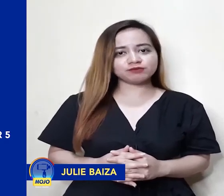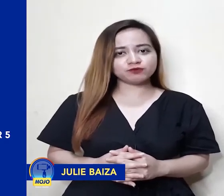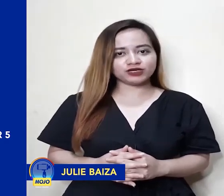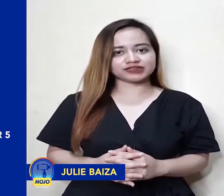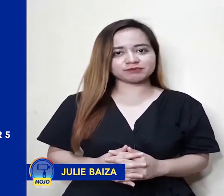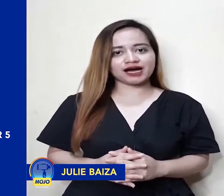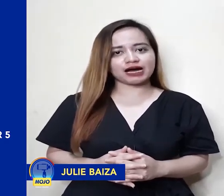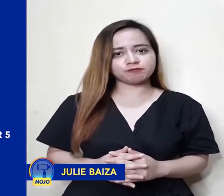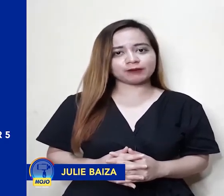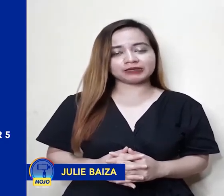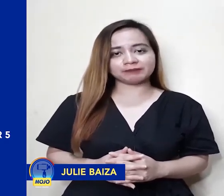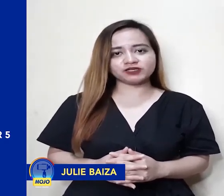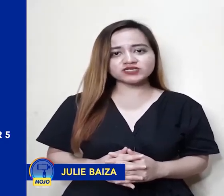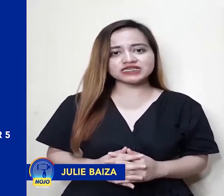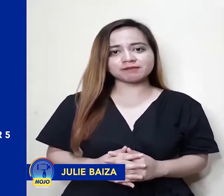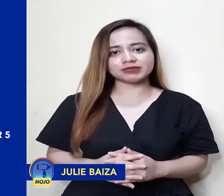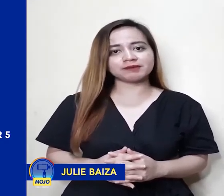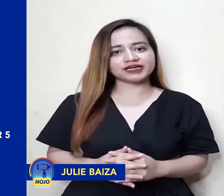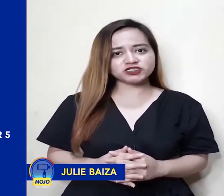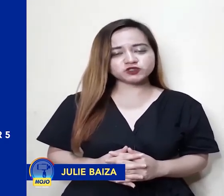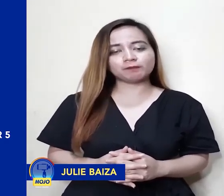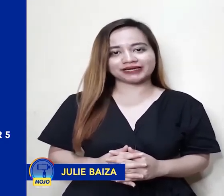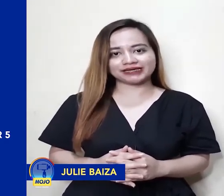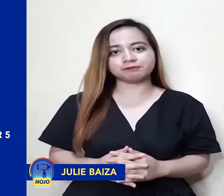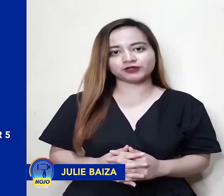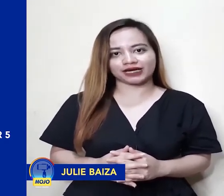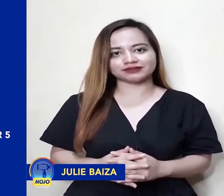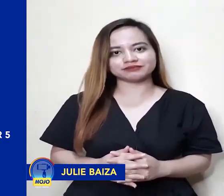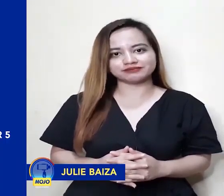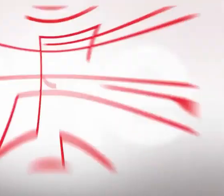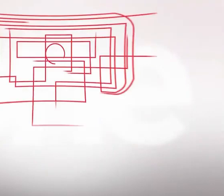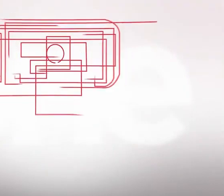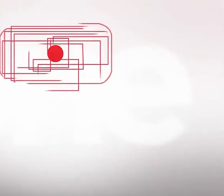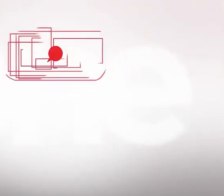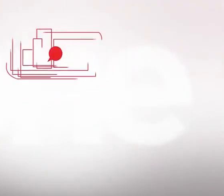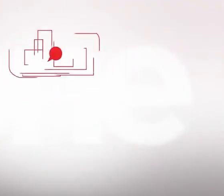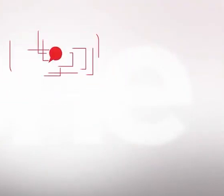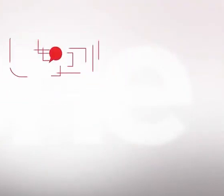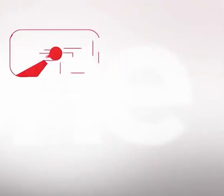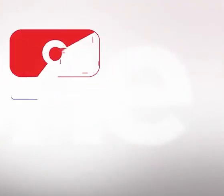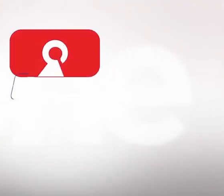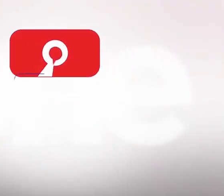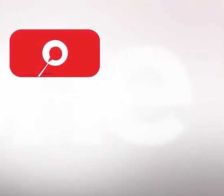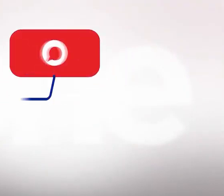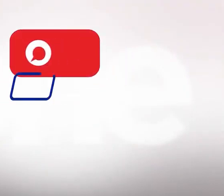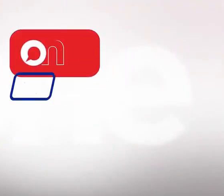at maimulat ang mga kapwa Pilipino sa iba't ibang isyong panlipunan.